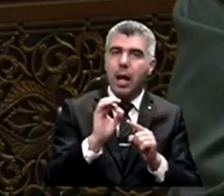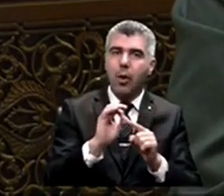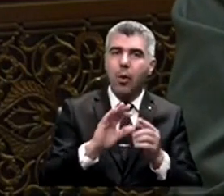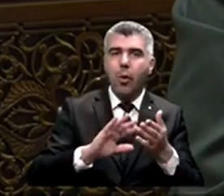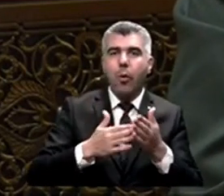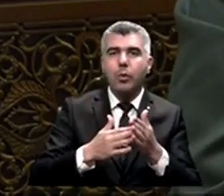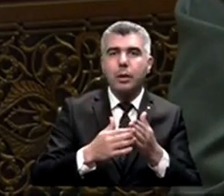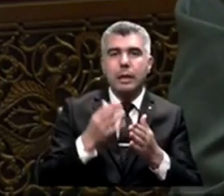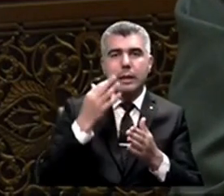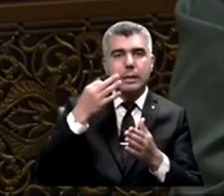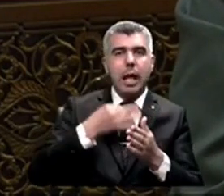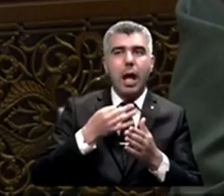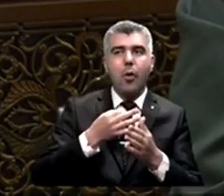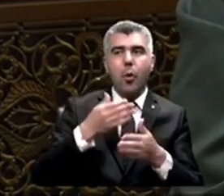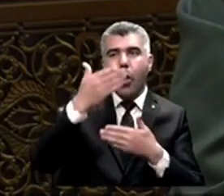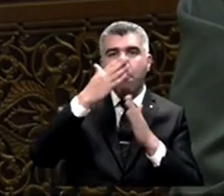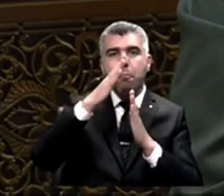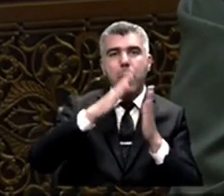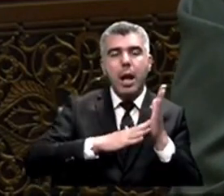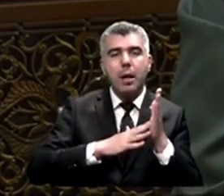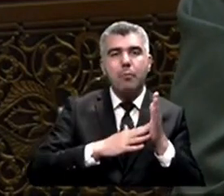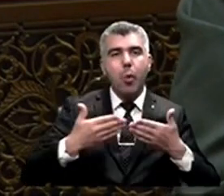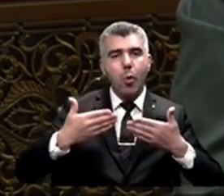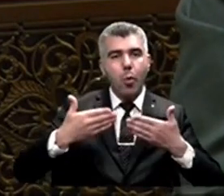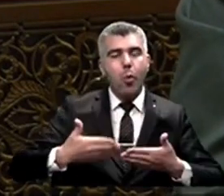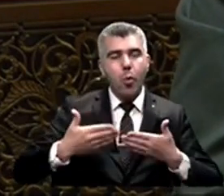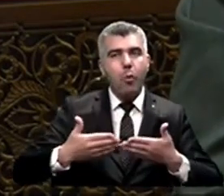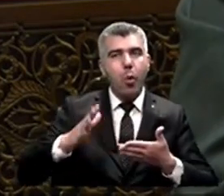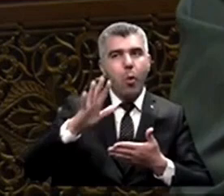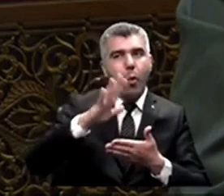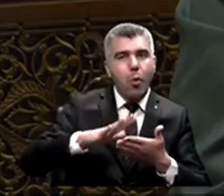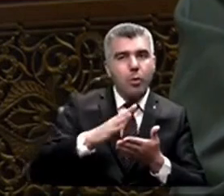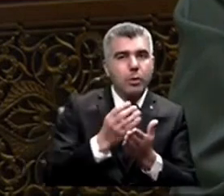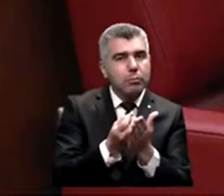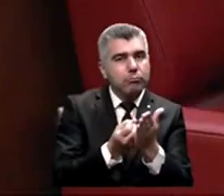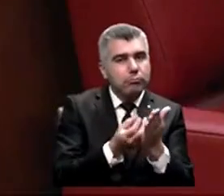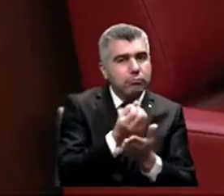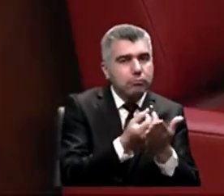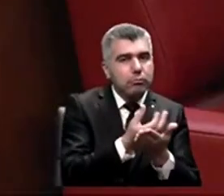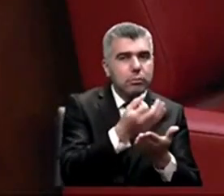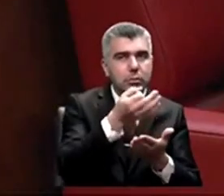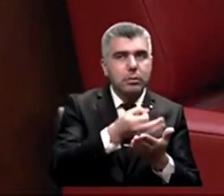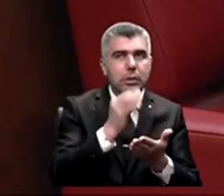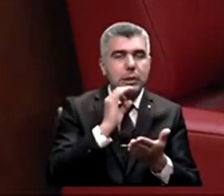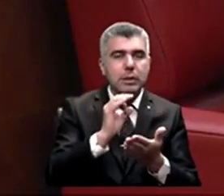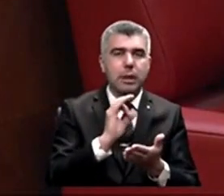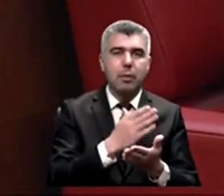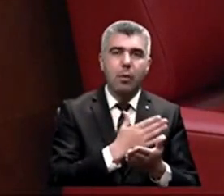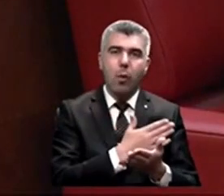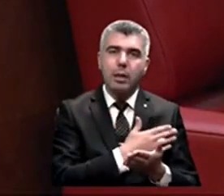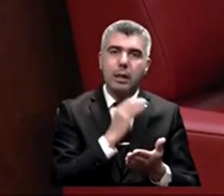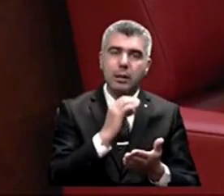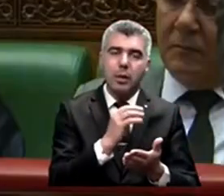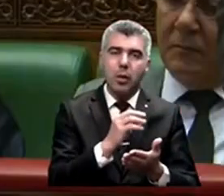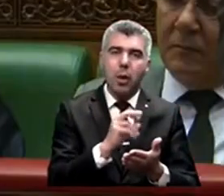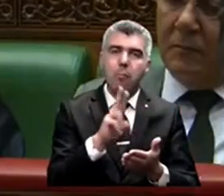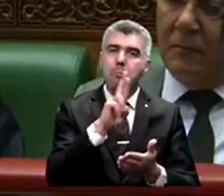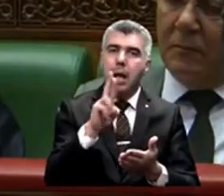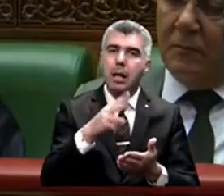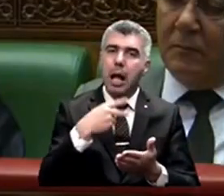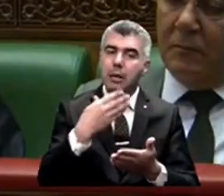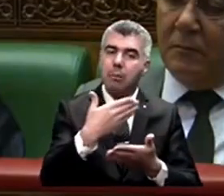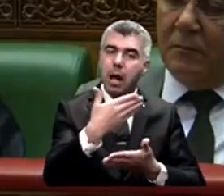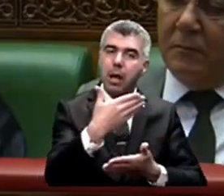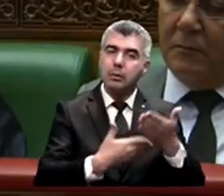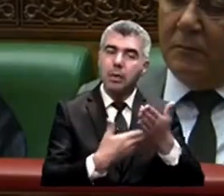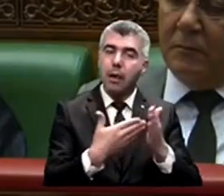الأشعرية اللي اليوم متشبعين بها جميع أبناء هذا الوطن. وجلالة الملك في الخطاب دياله الأخير